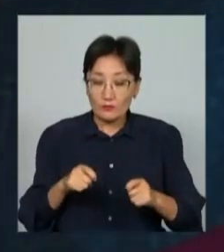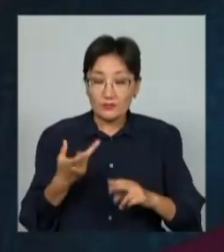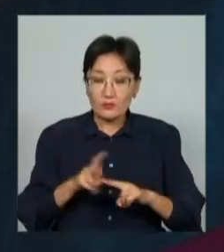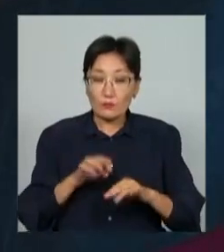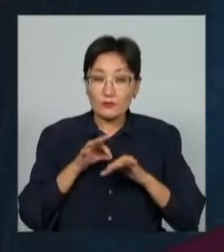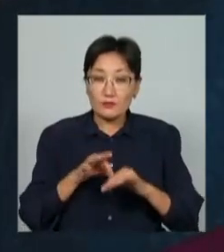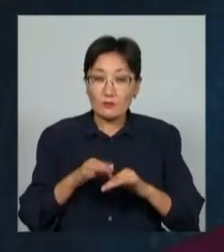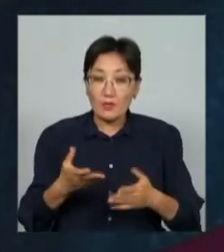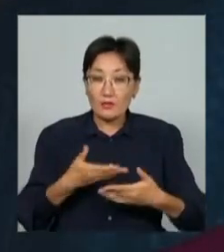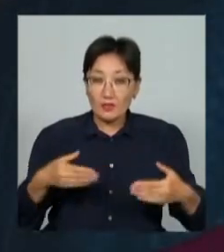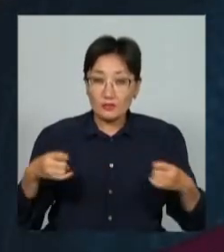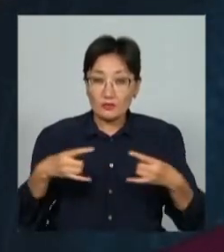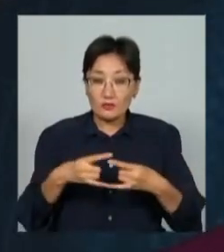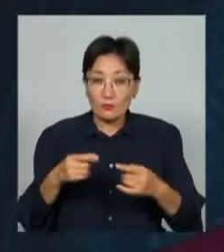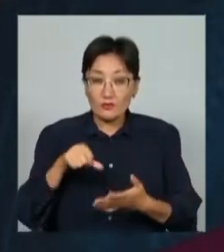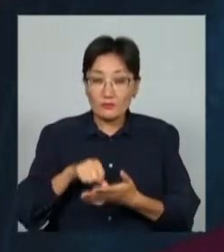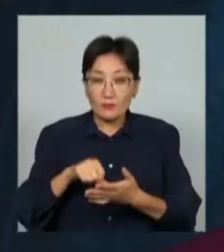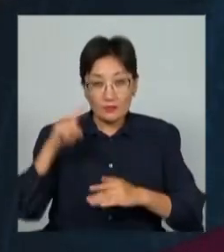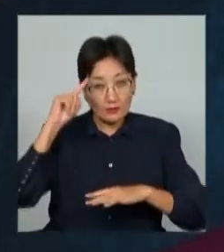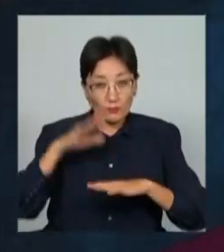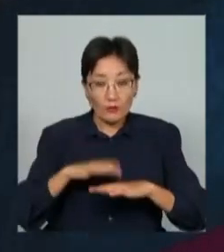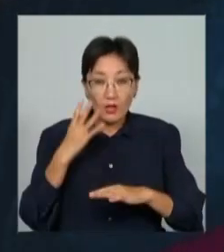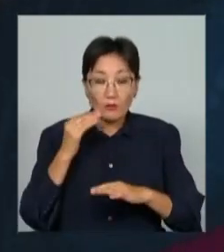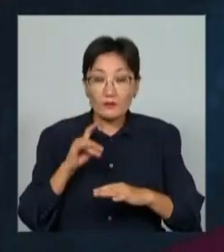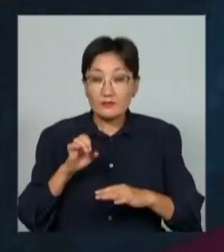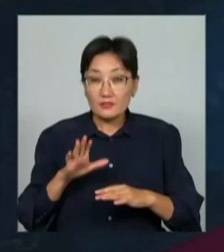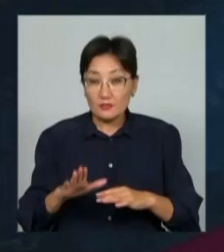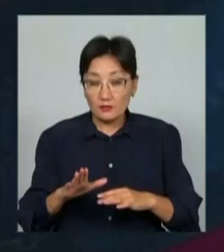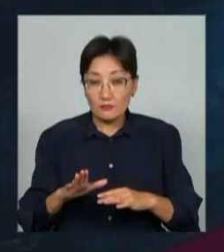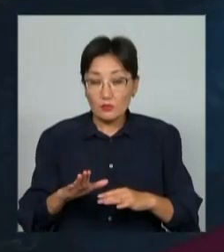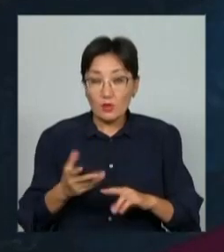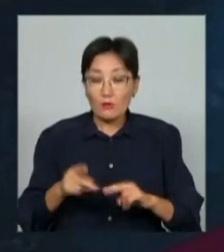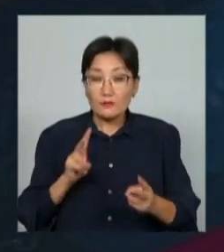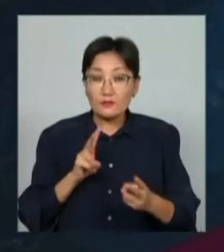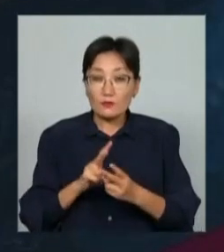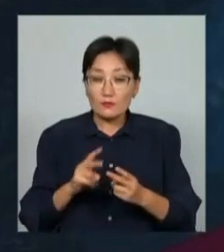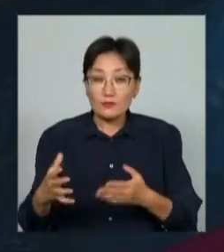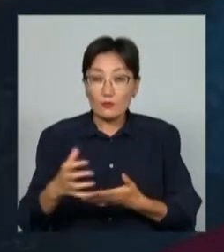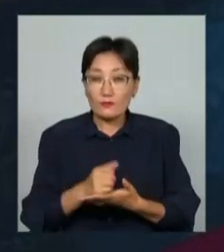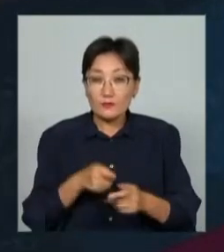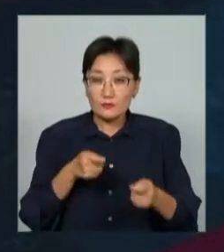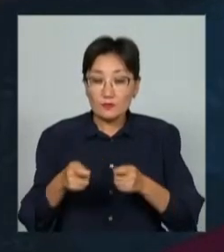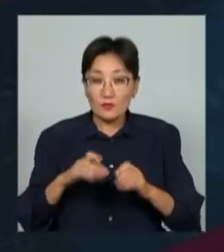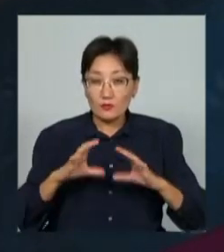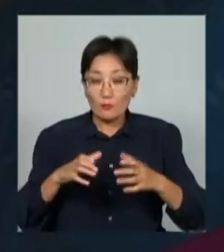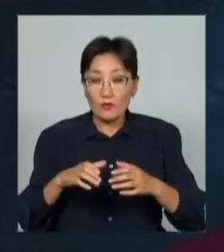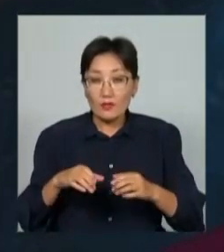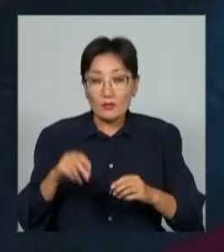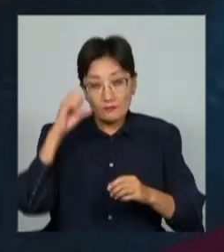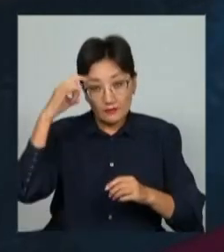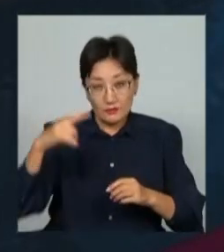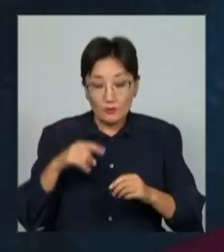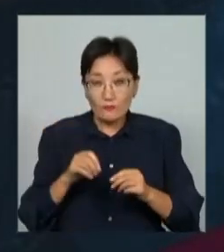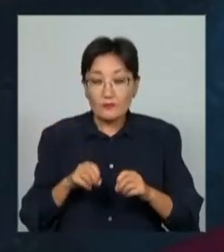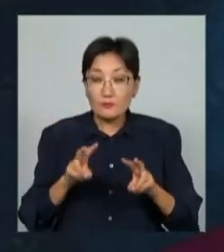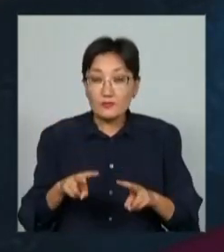который прошел на нашем телеканале с участием акима Алматы Бакыджана Сагинтаева. Встреча собрала ведущих мировых и казахстанских экспертов в